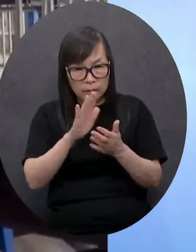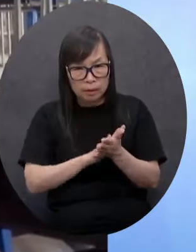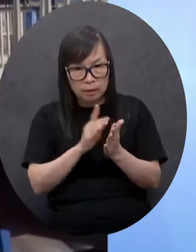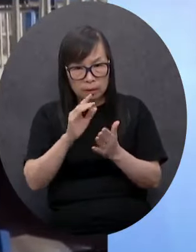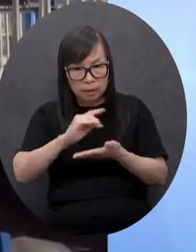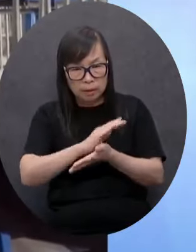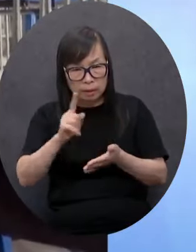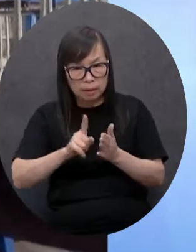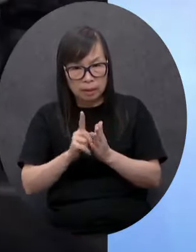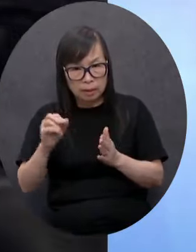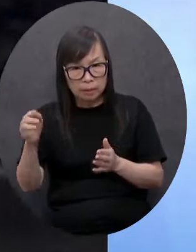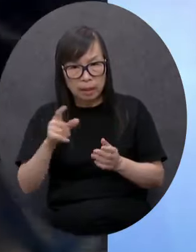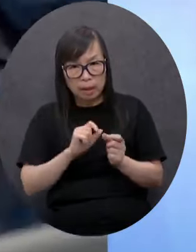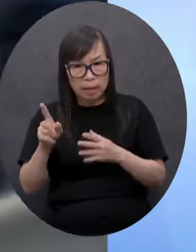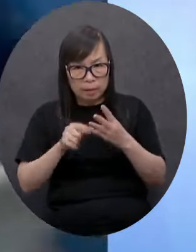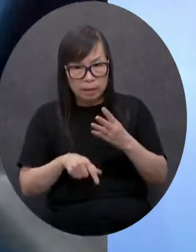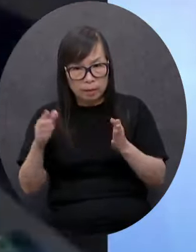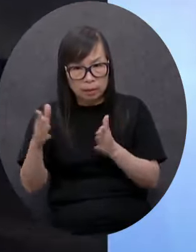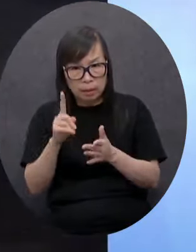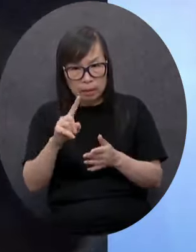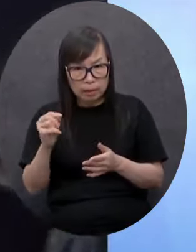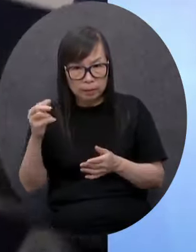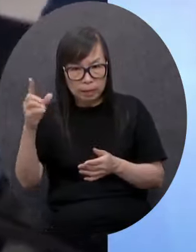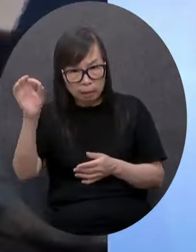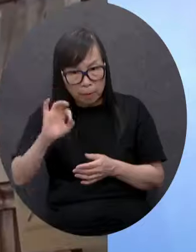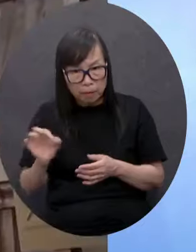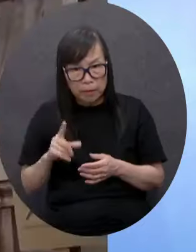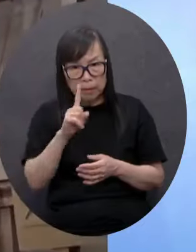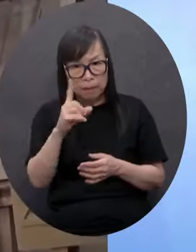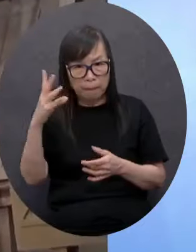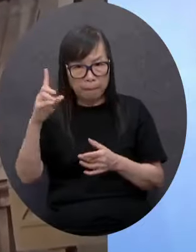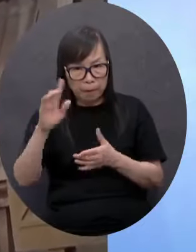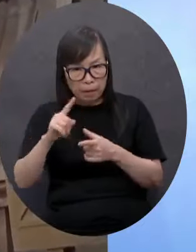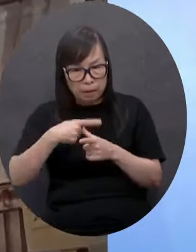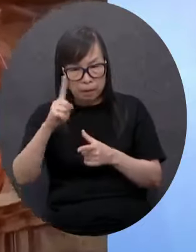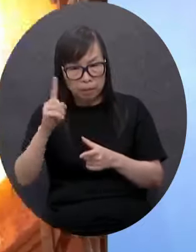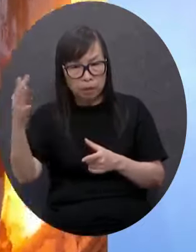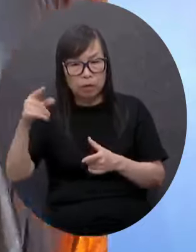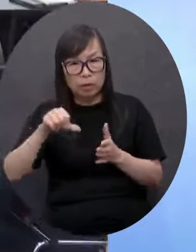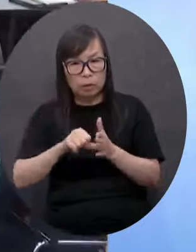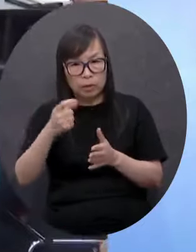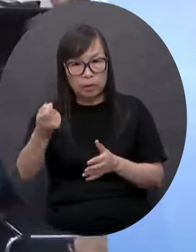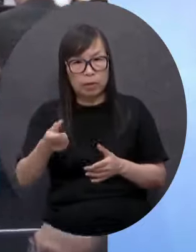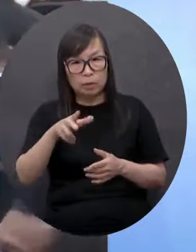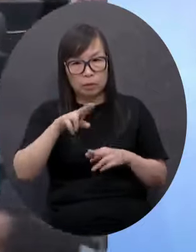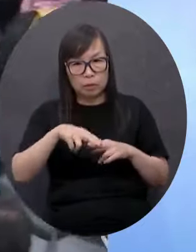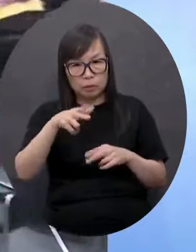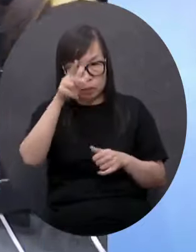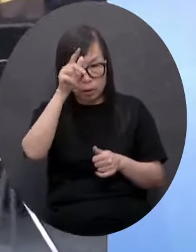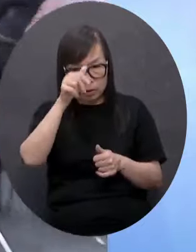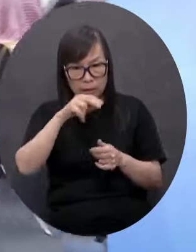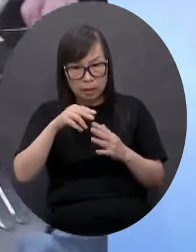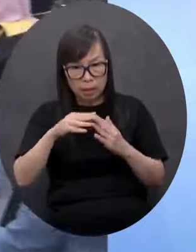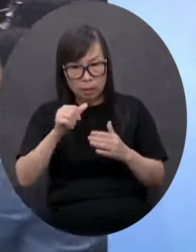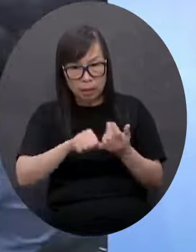1.4%， 跌幅比4月收窄 1.1%， 是15个月以来最少。中共中央政治局委